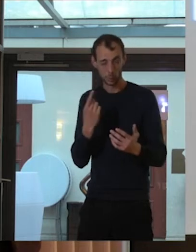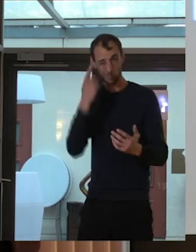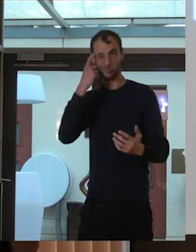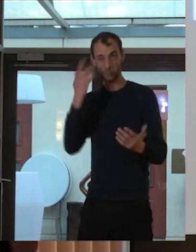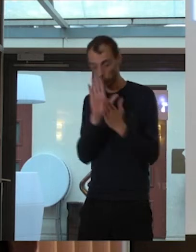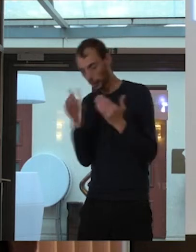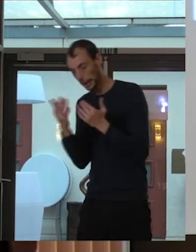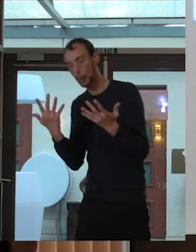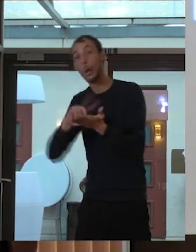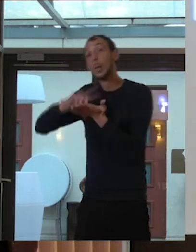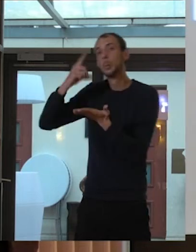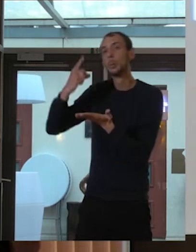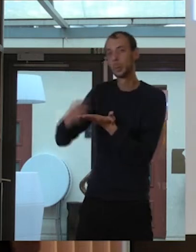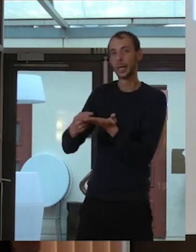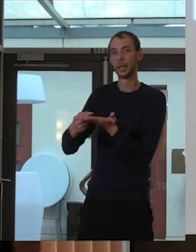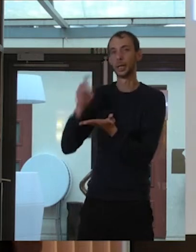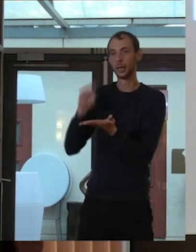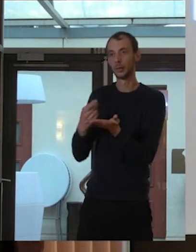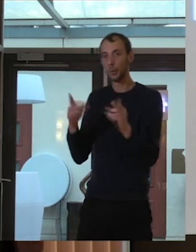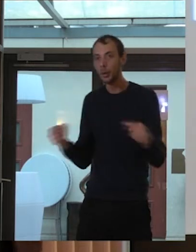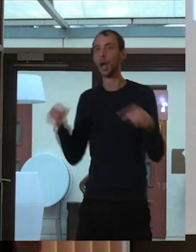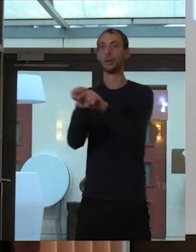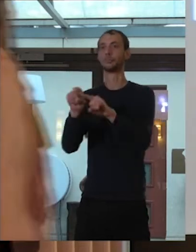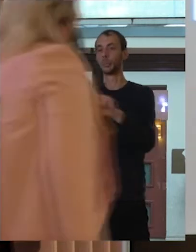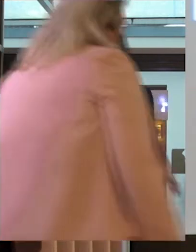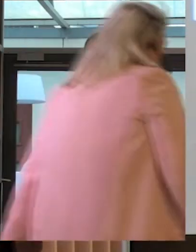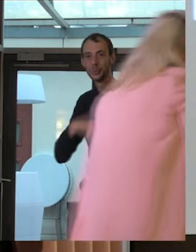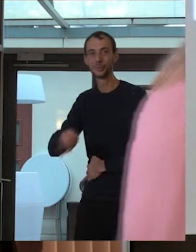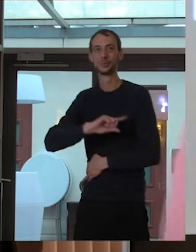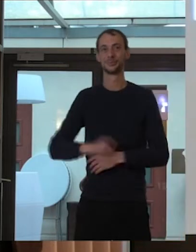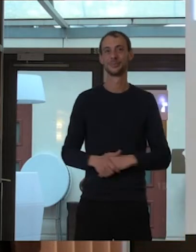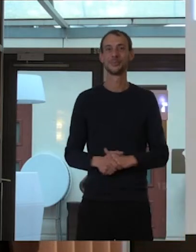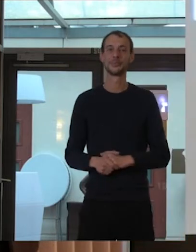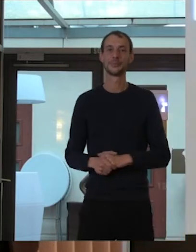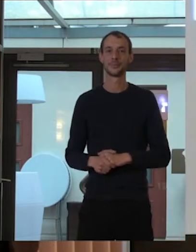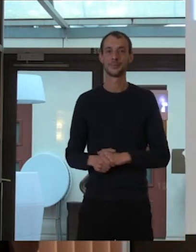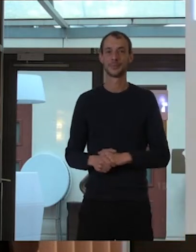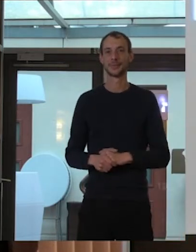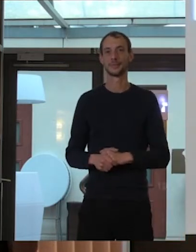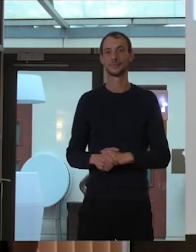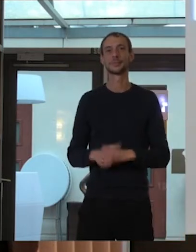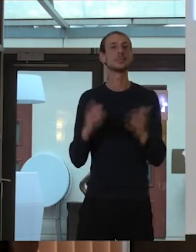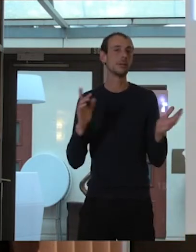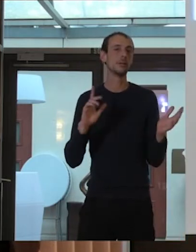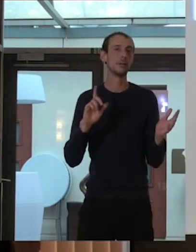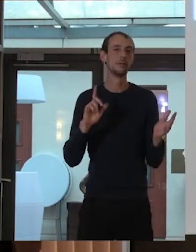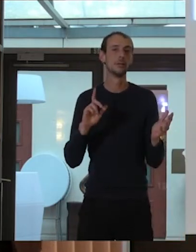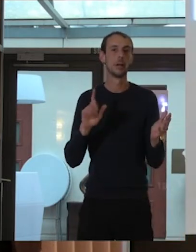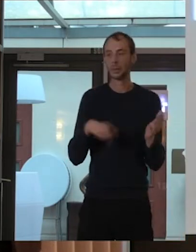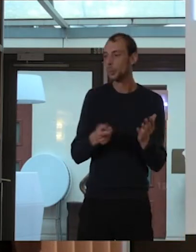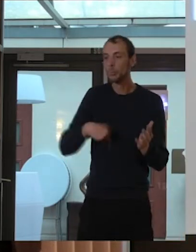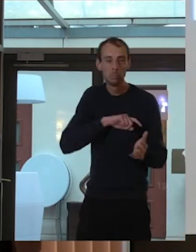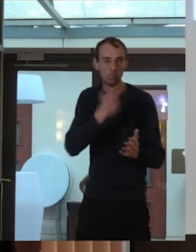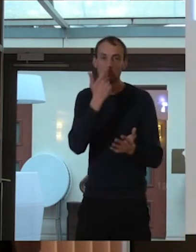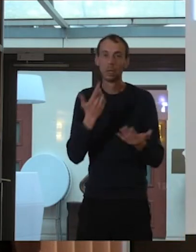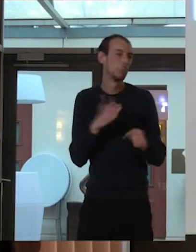nécessairement transversale et qui s'appliquera à tous. Voilà, donc nous voulons aller bien sûr encore plus loin dans toutes ces